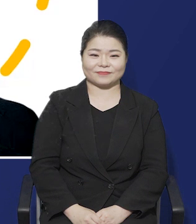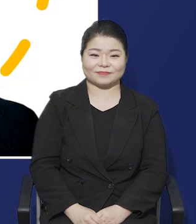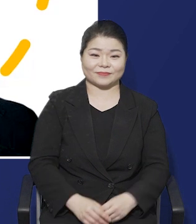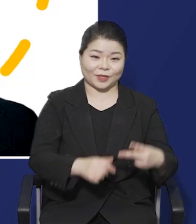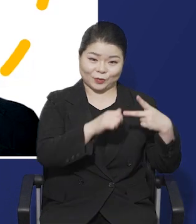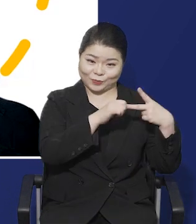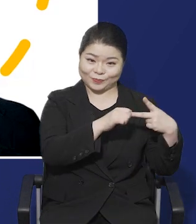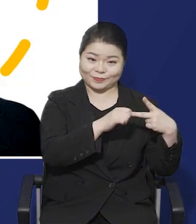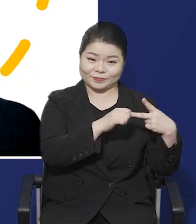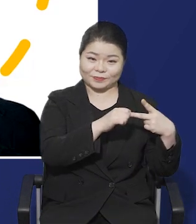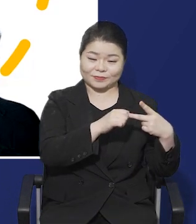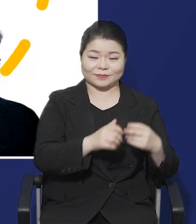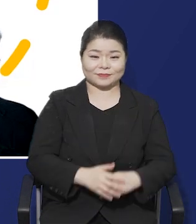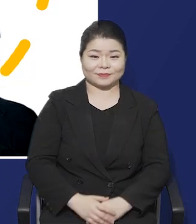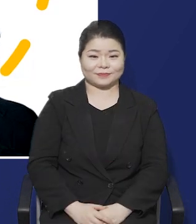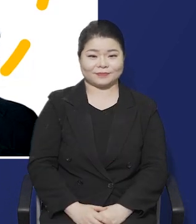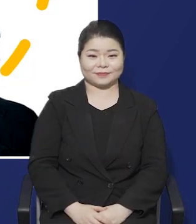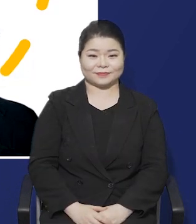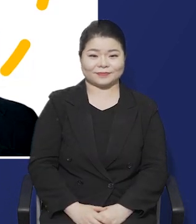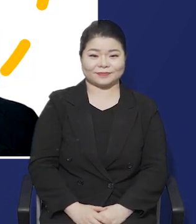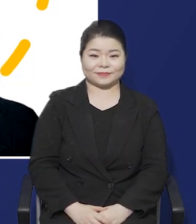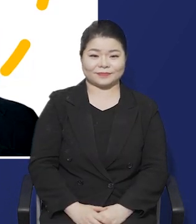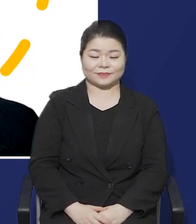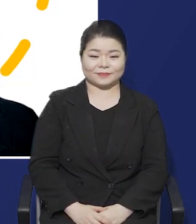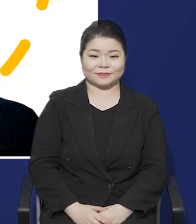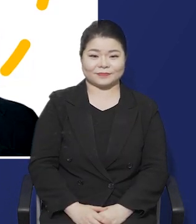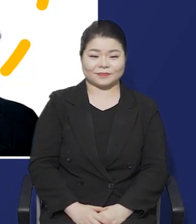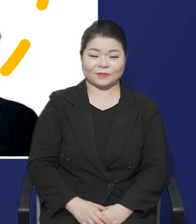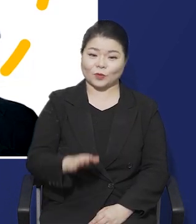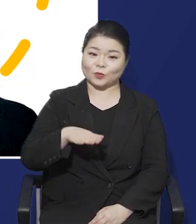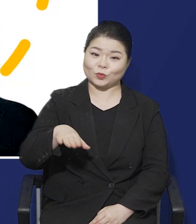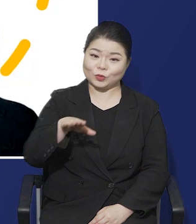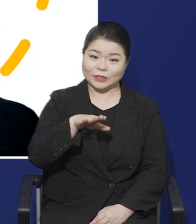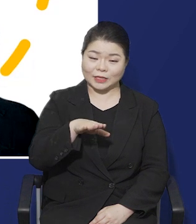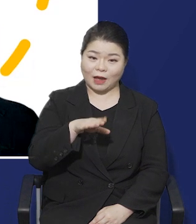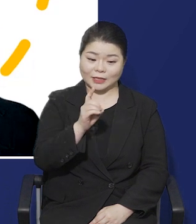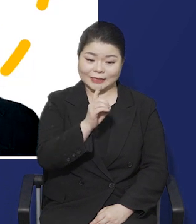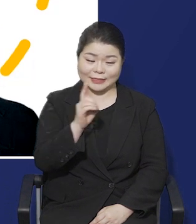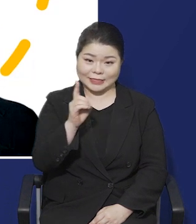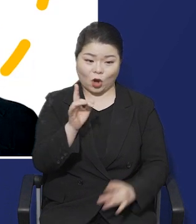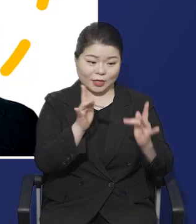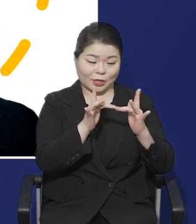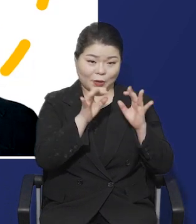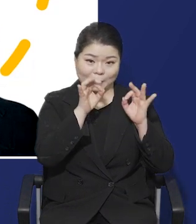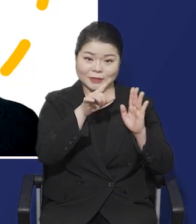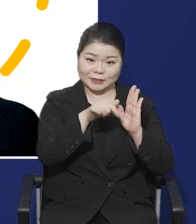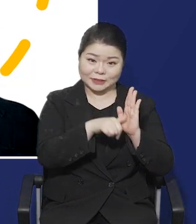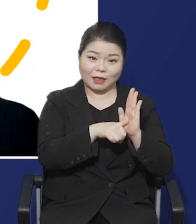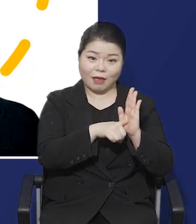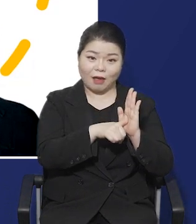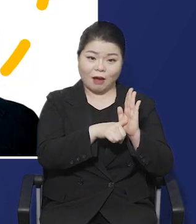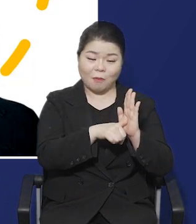두 번째로는 3차원적 특성입니다. 우리가 그 디지털, 그러니까 온라인에서 보면은